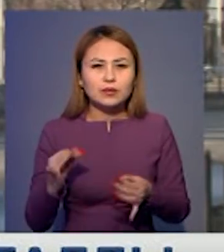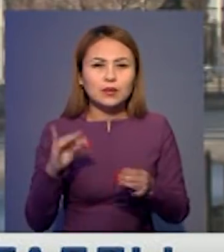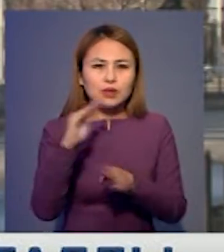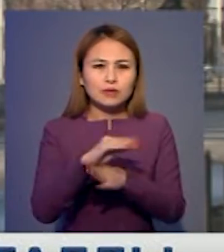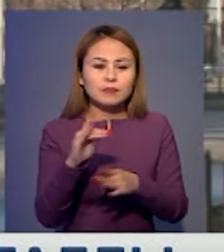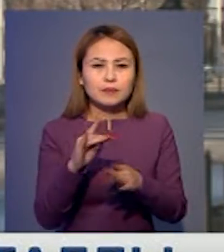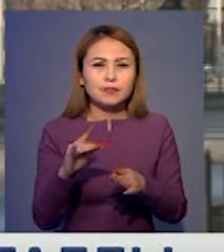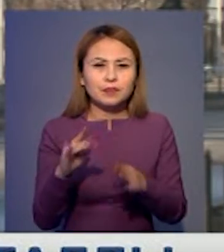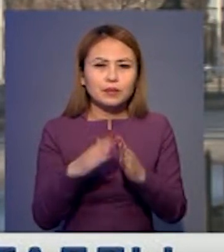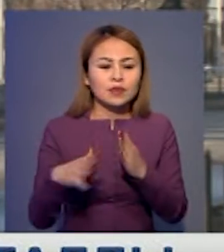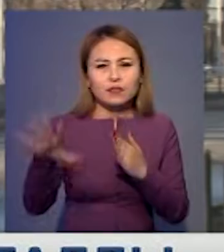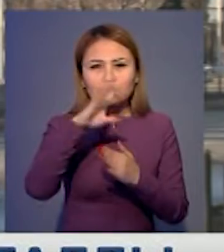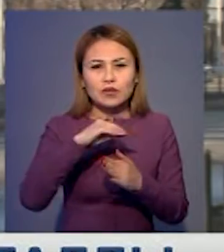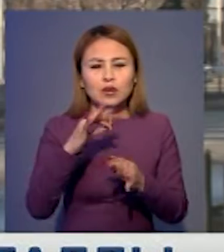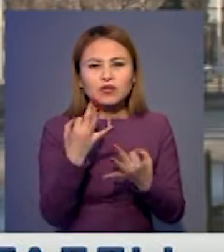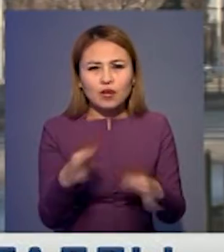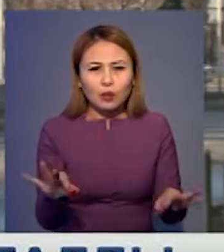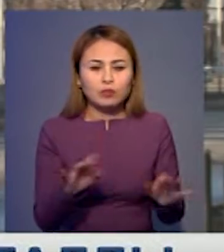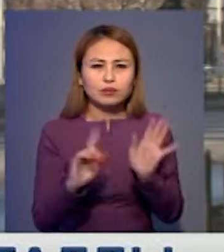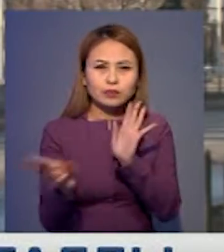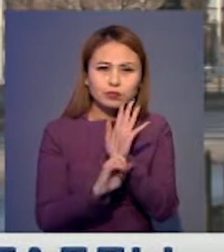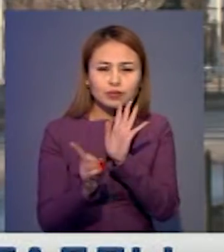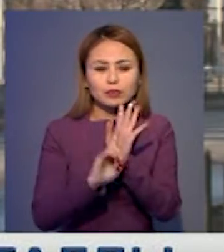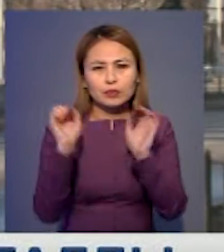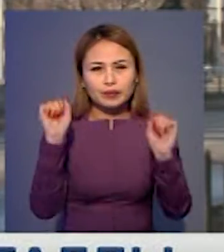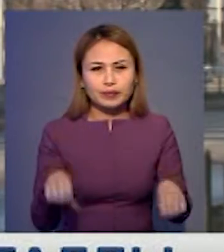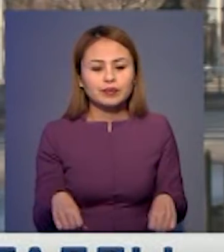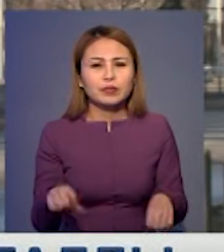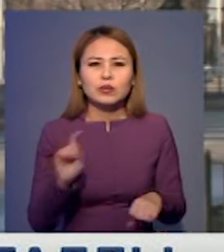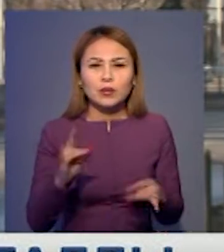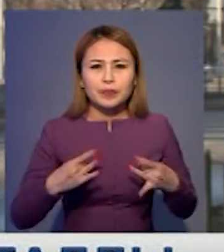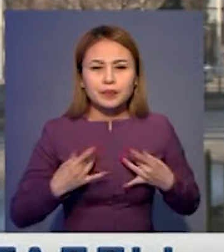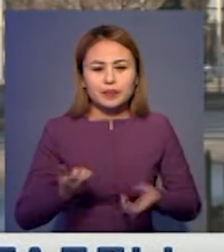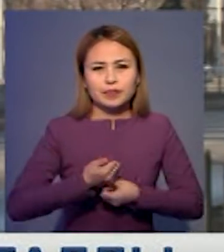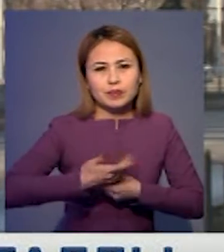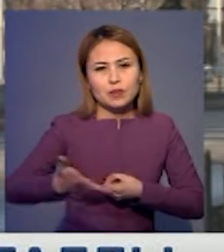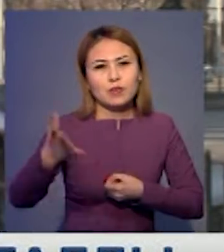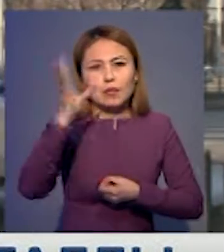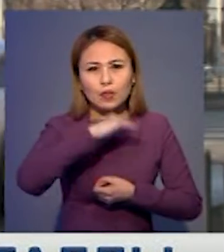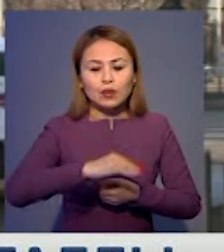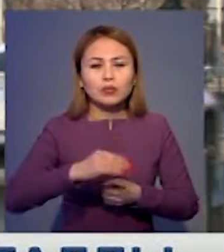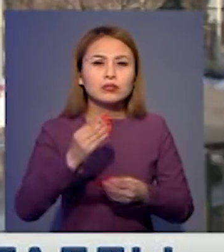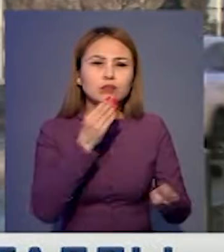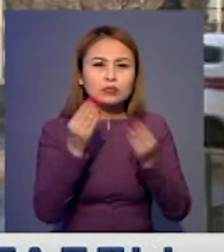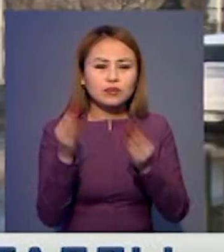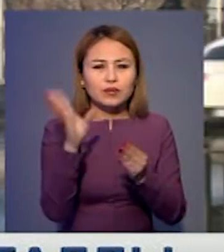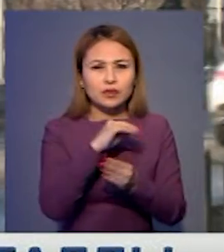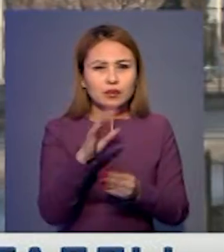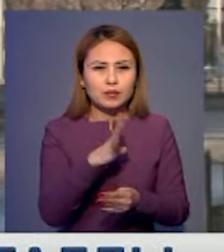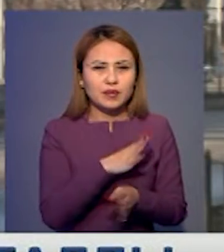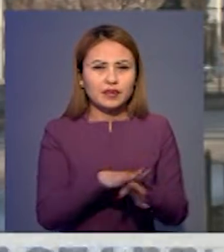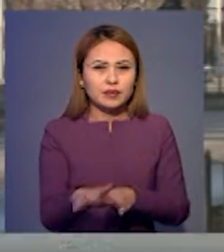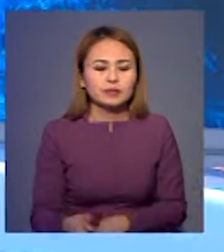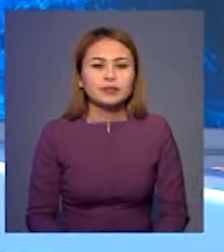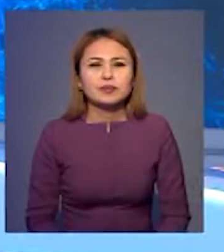барлық күйгіз үйлерде адамдардың еркін кіріп шығуына және мерекелік дастархандардан дәм татуына барлық жағдайлар жасалады.